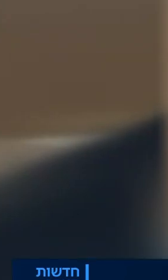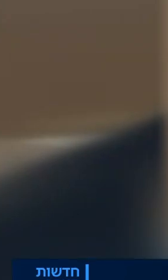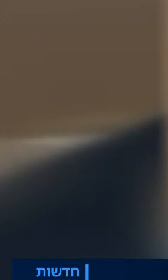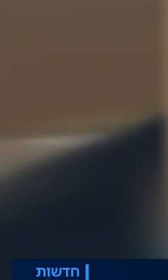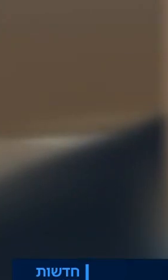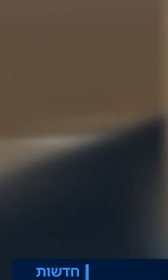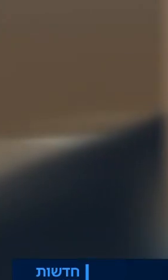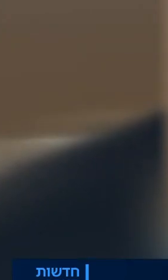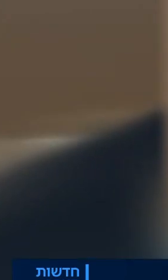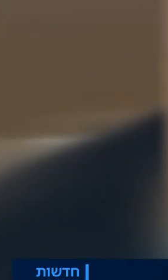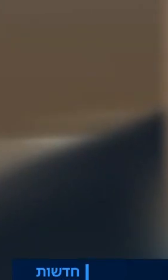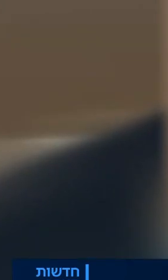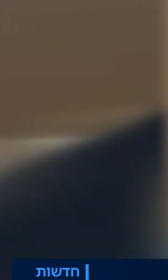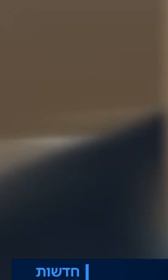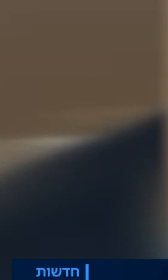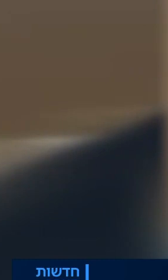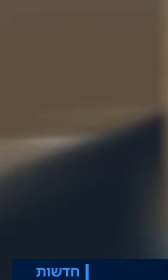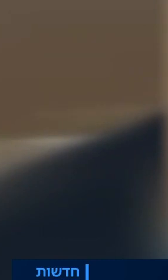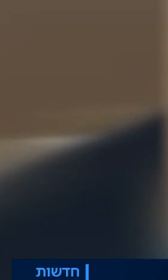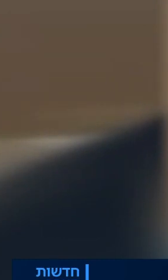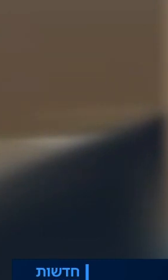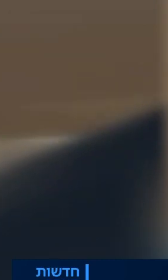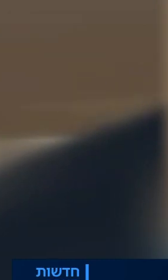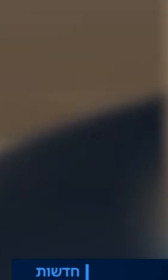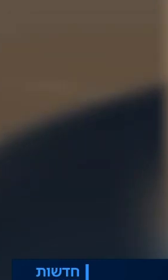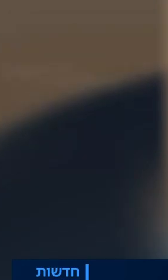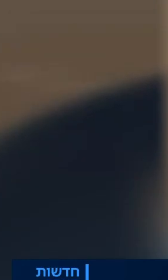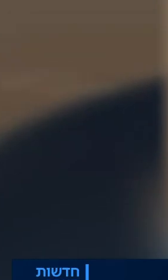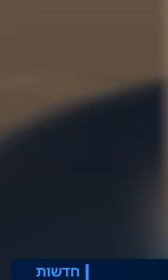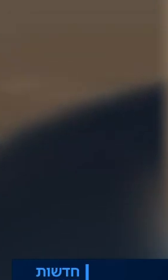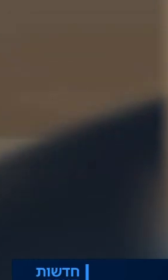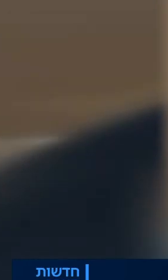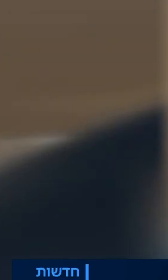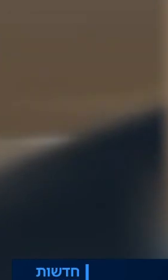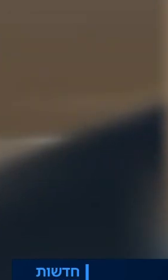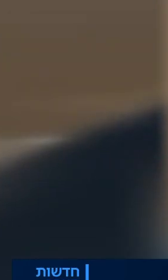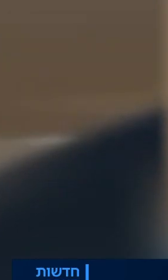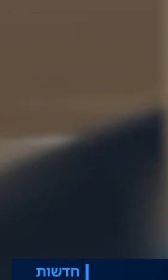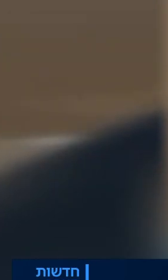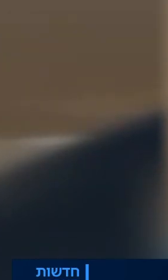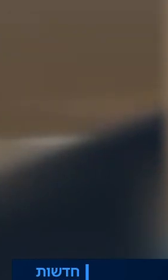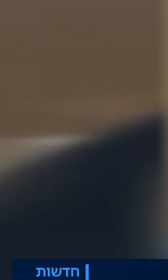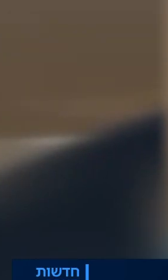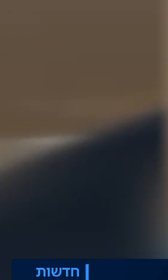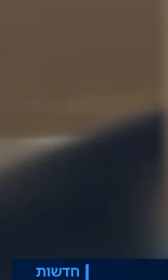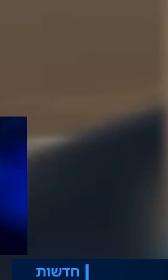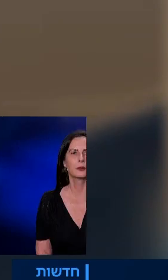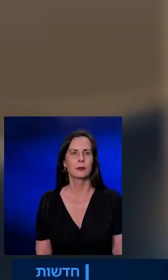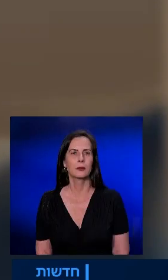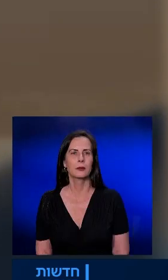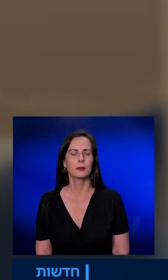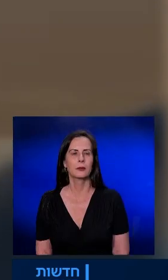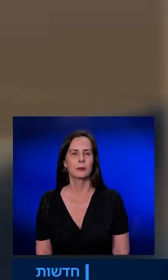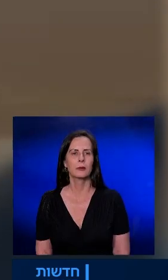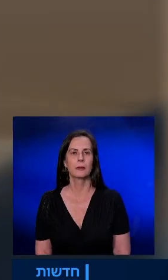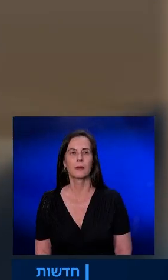בחף, בס... בלחזה מעיין בתנסע הדה לחוף. בלחזות בתרגע הדה שי, בת...